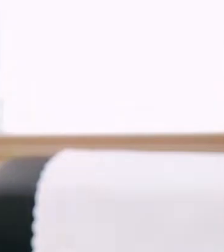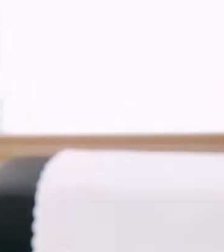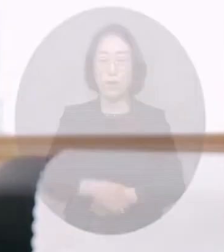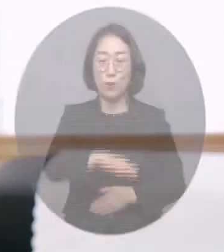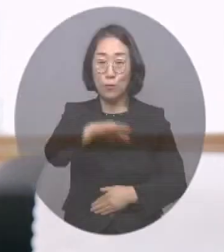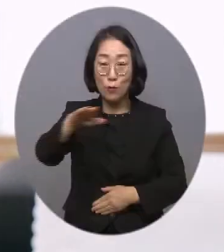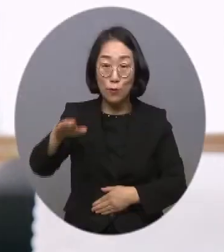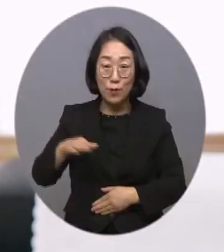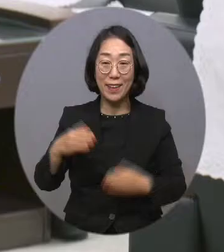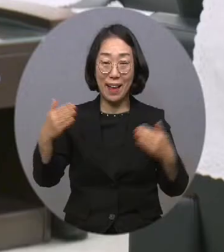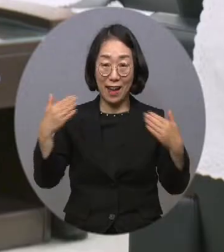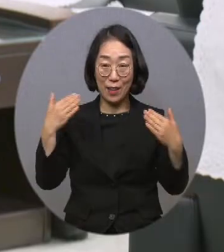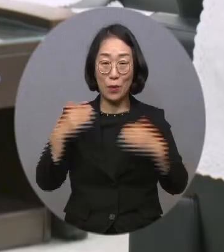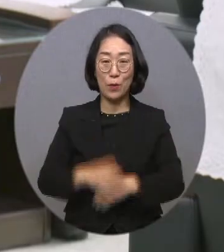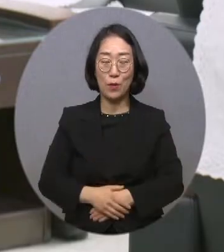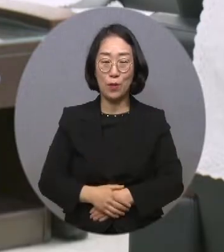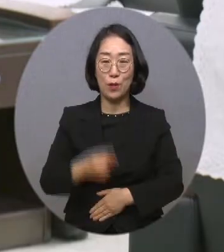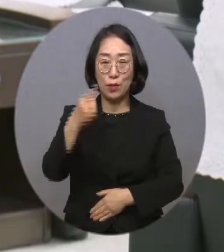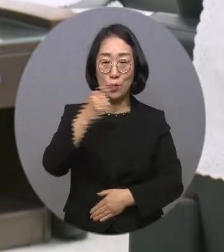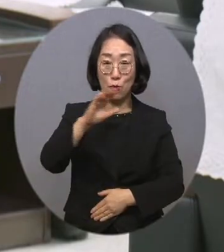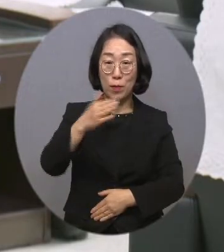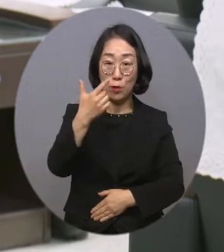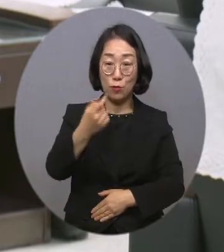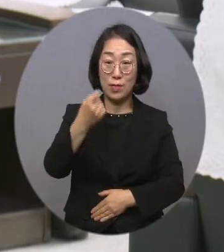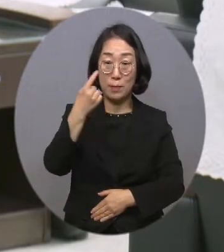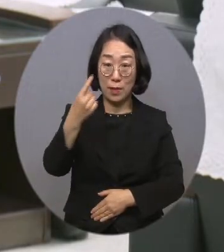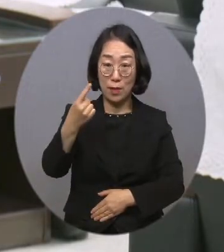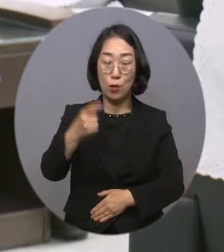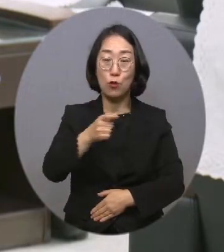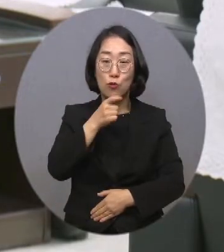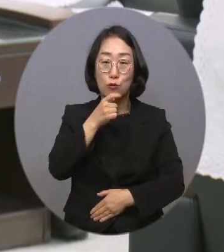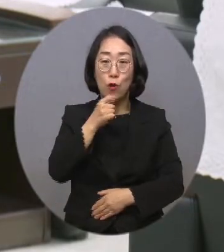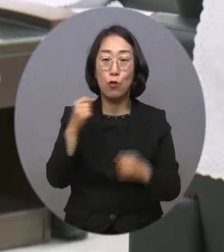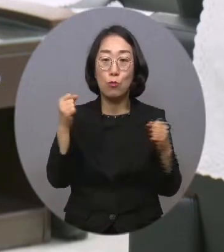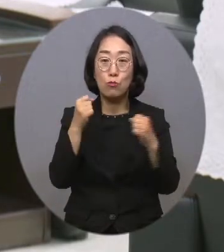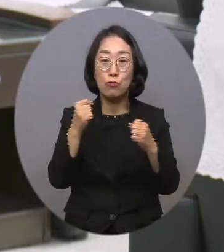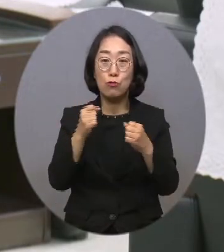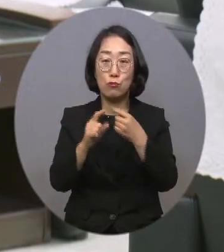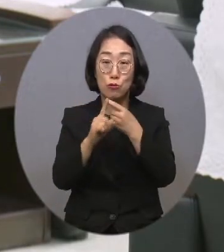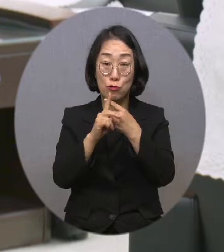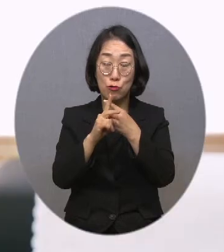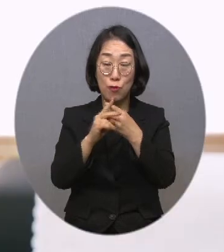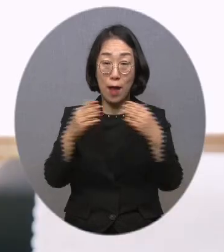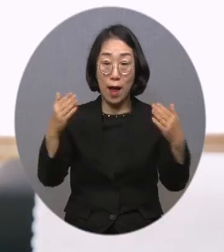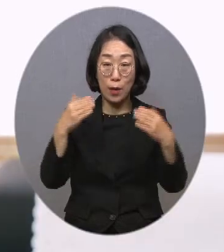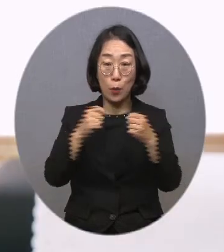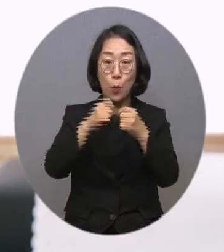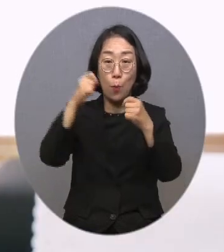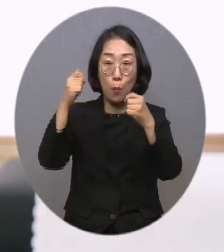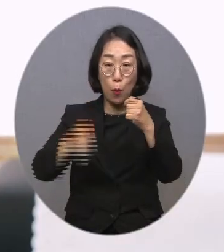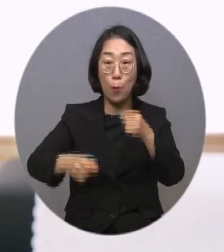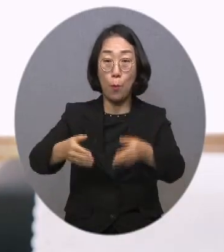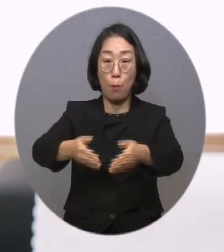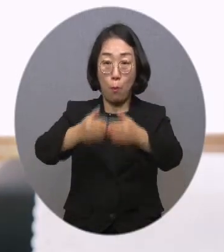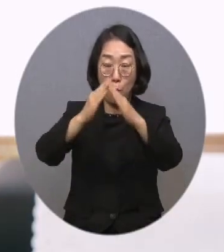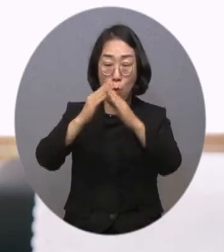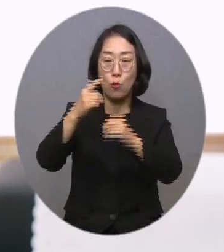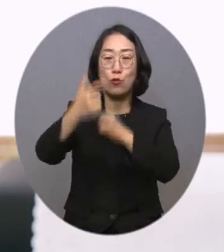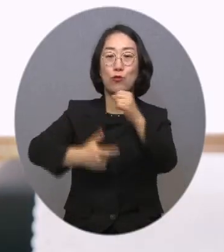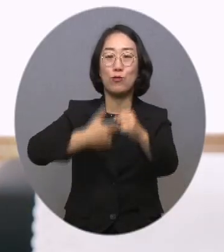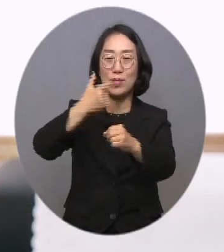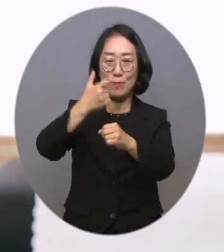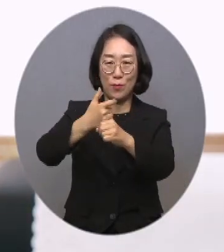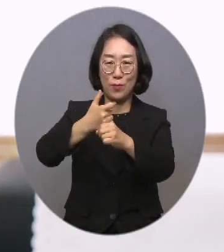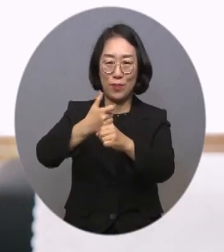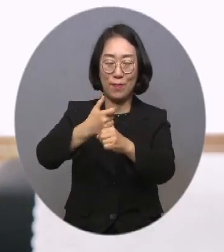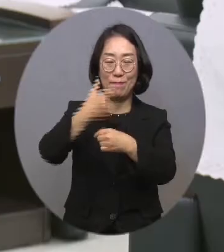우리 정남중학교는 1961년에 수원 북중학교 분교로 개교해서 올해 60주년